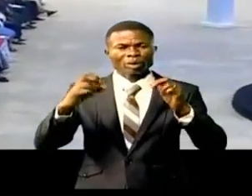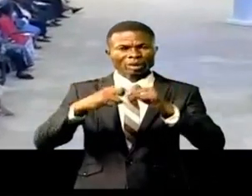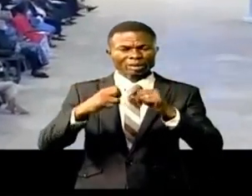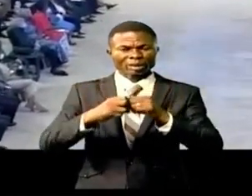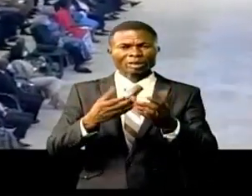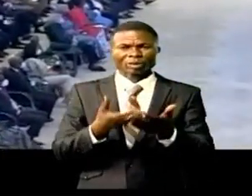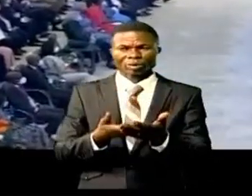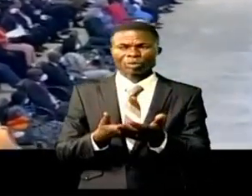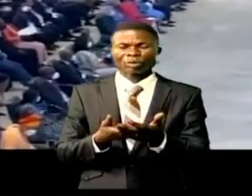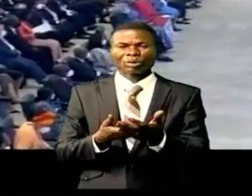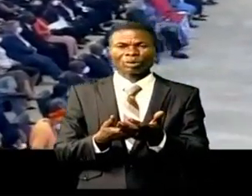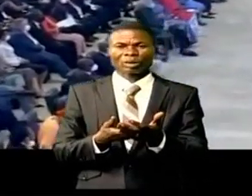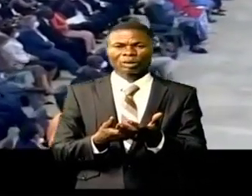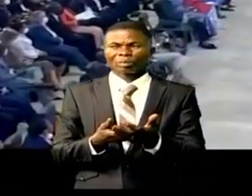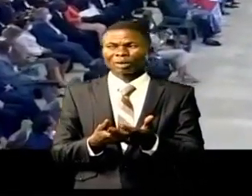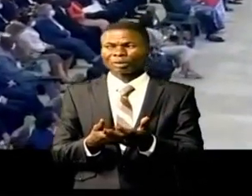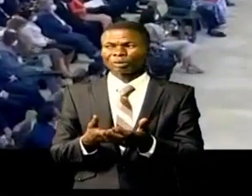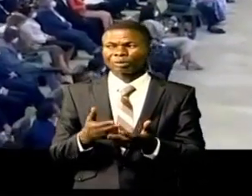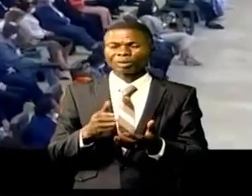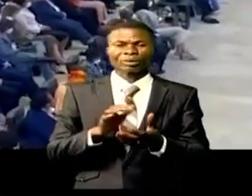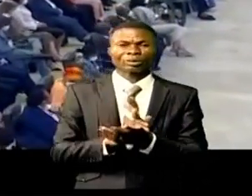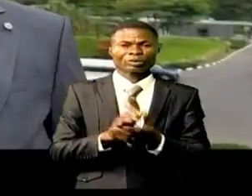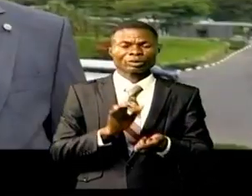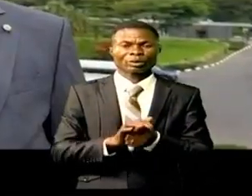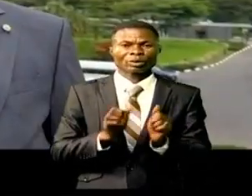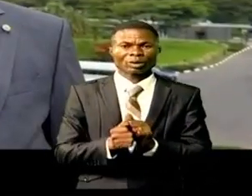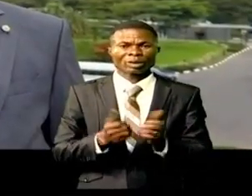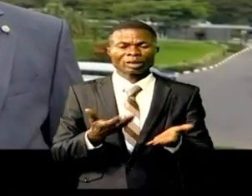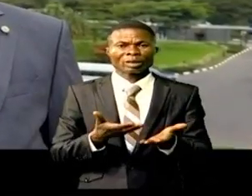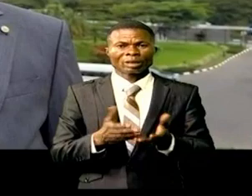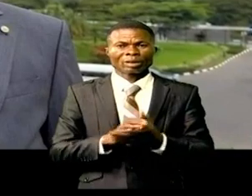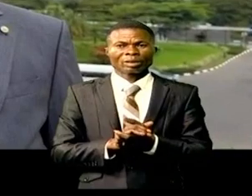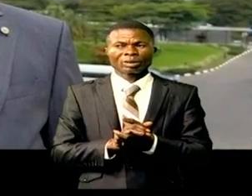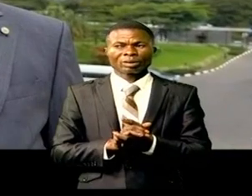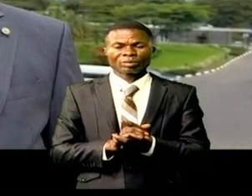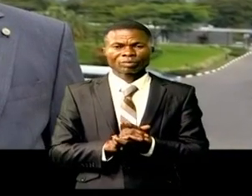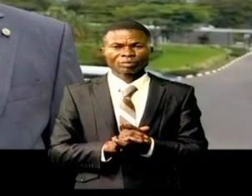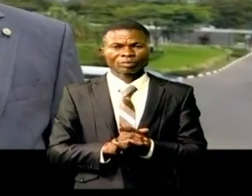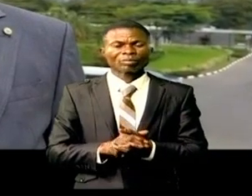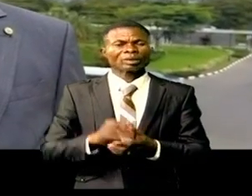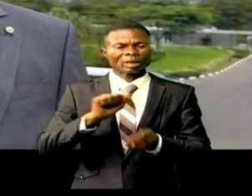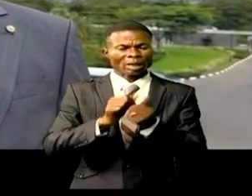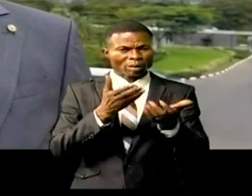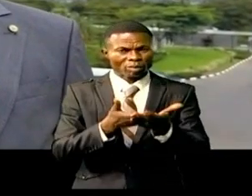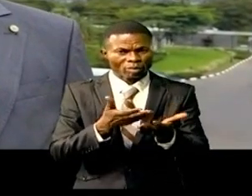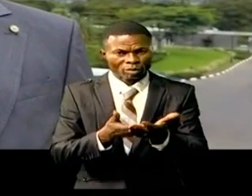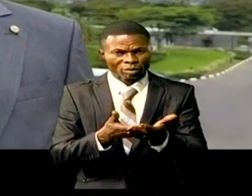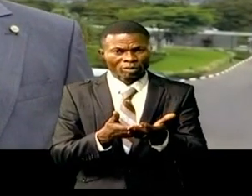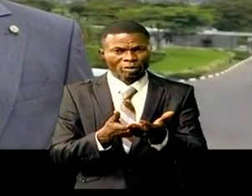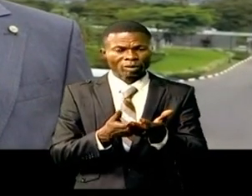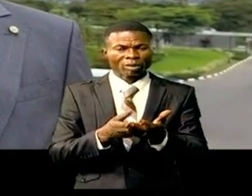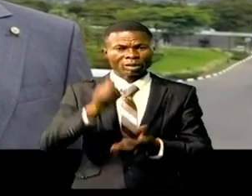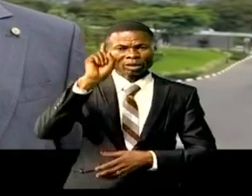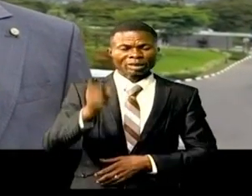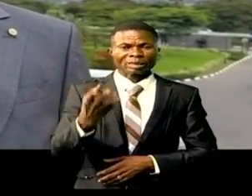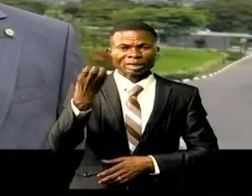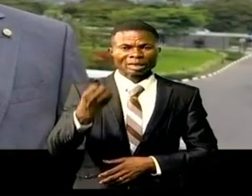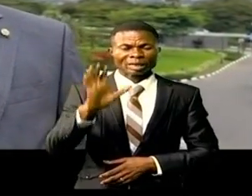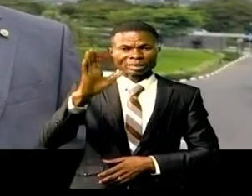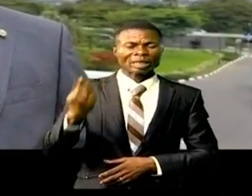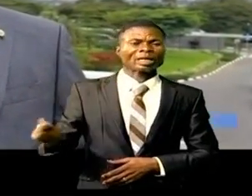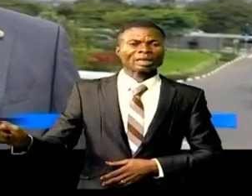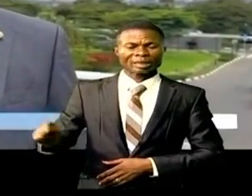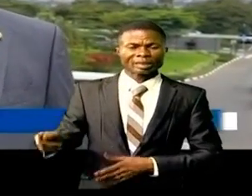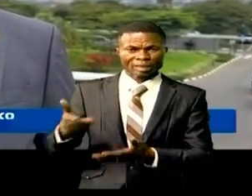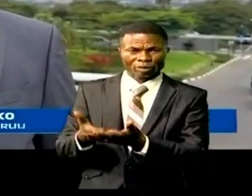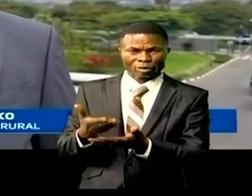faire le plaidoyer à ce qui concerne la RDC. Vous savez que c'est un grand pays avec 26 provinces, 145 territoires,